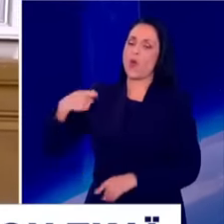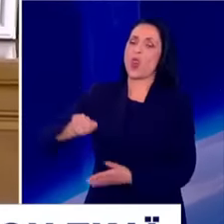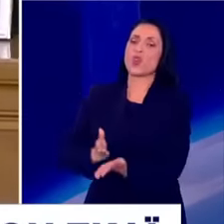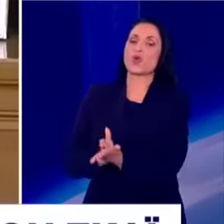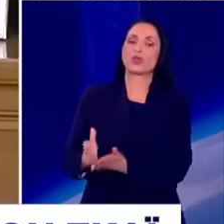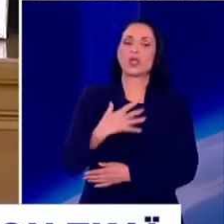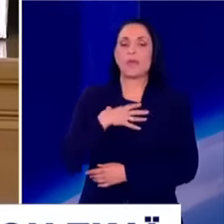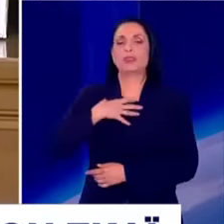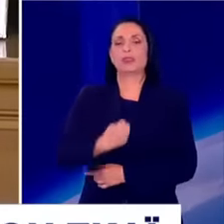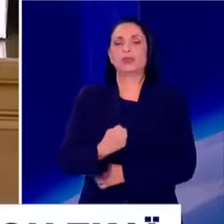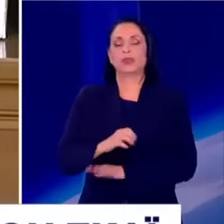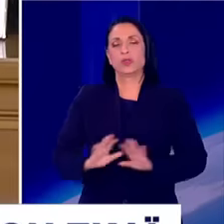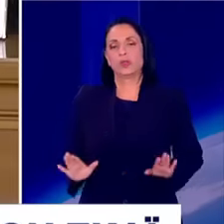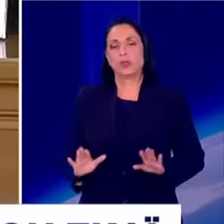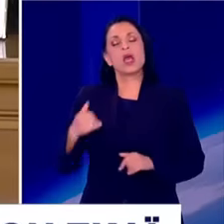το